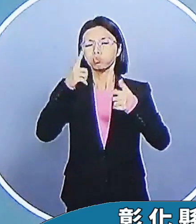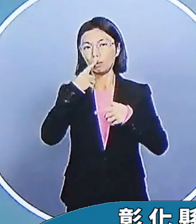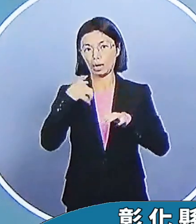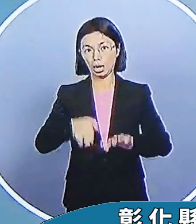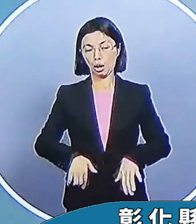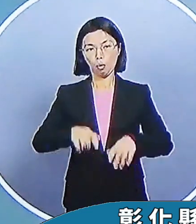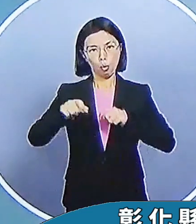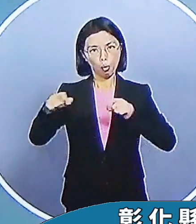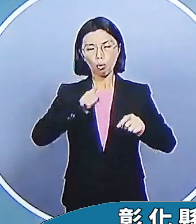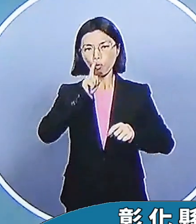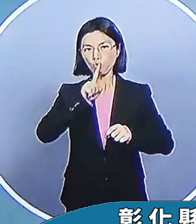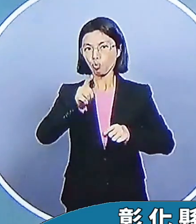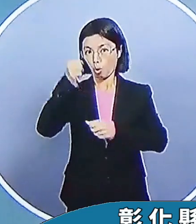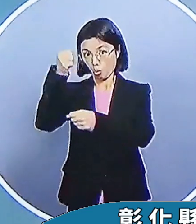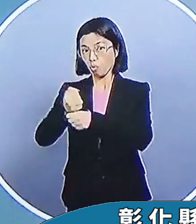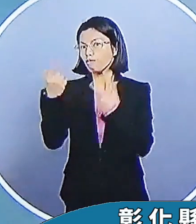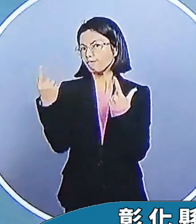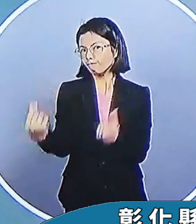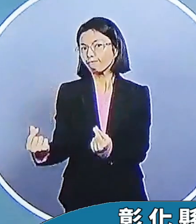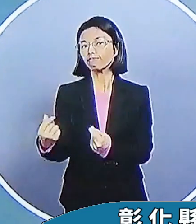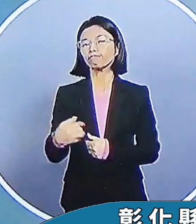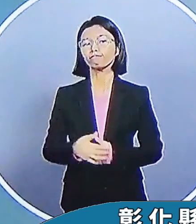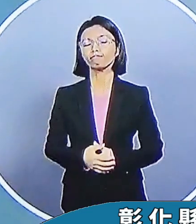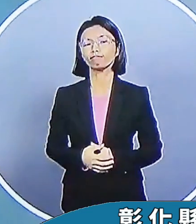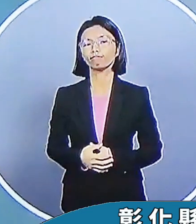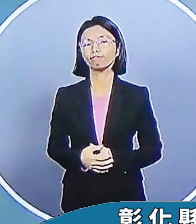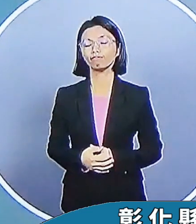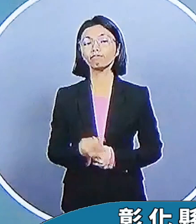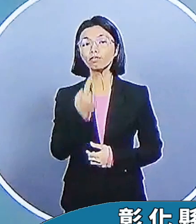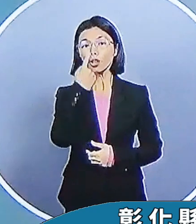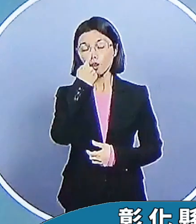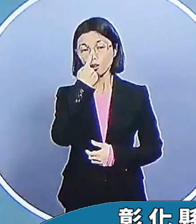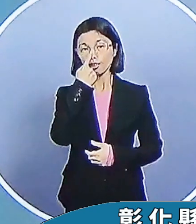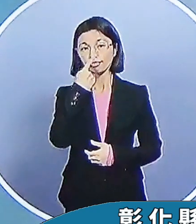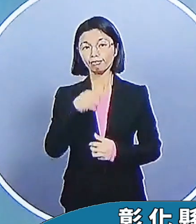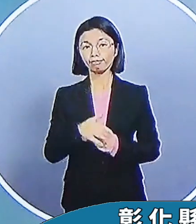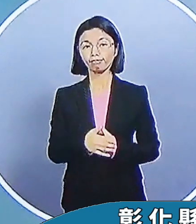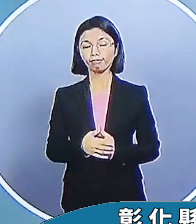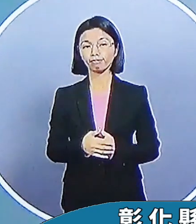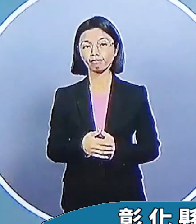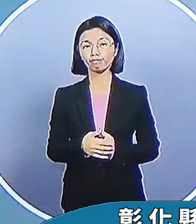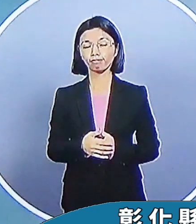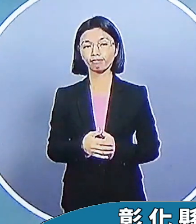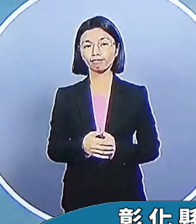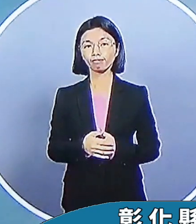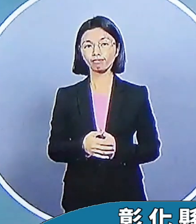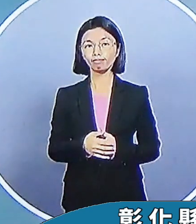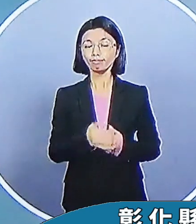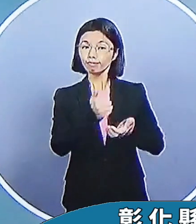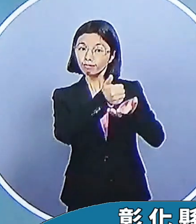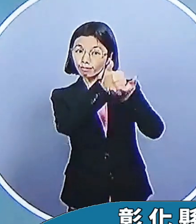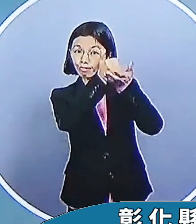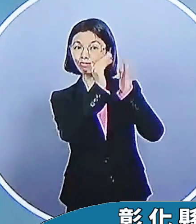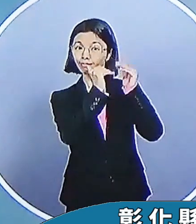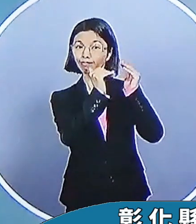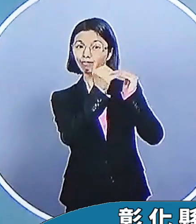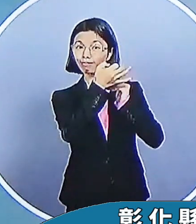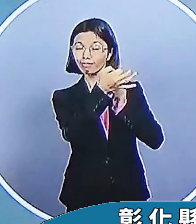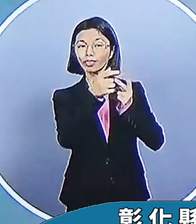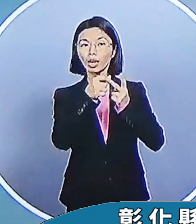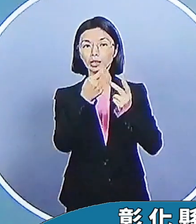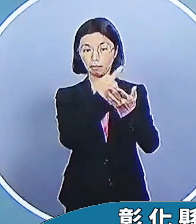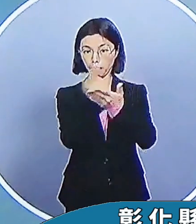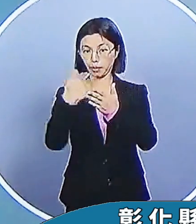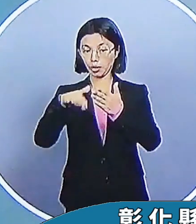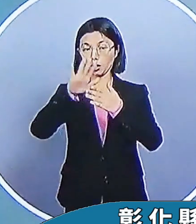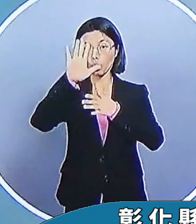拢是做讲会到做会到的，而且我拄仔讲的，咱所有的这个敬老礼金，也是讲校校有